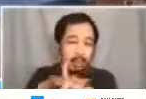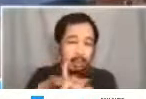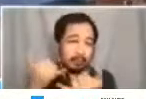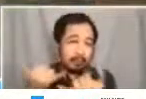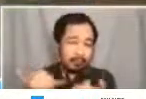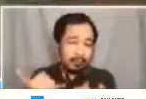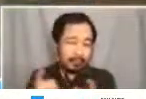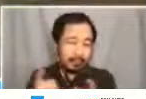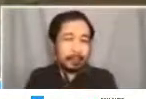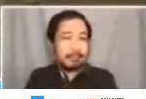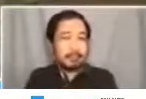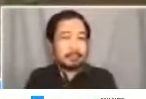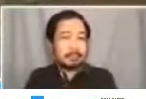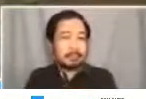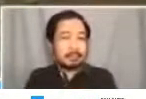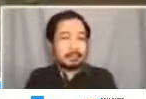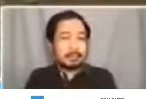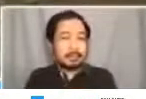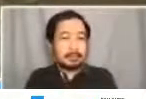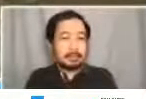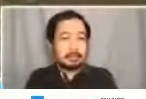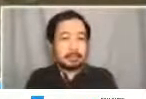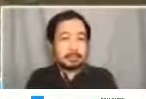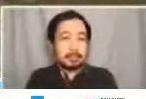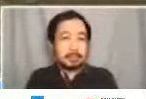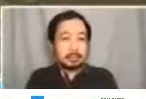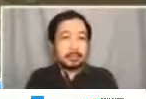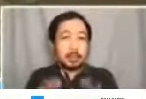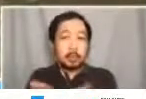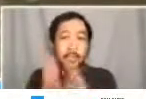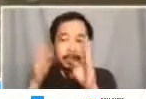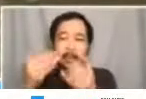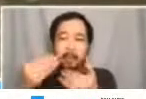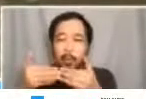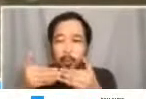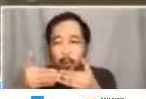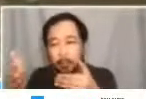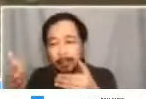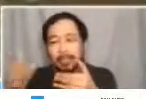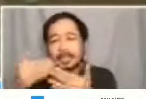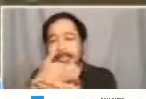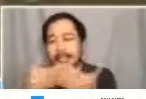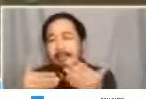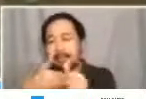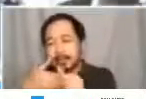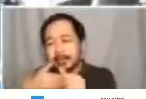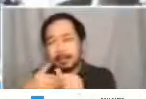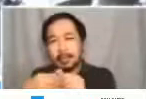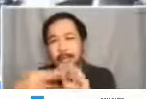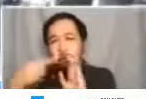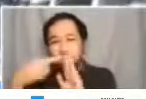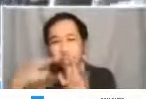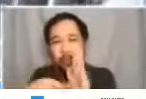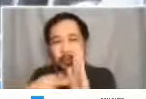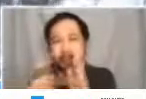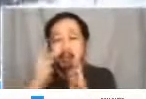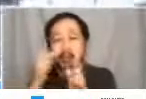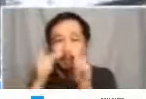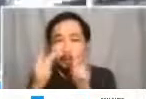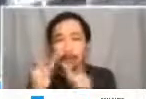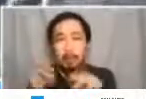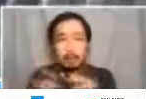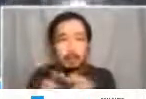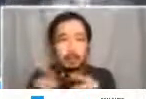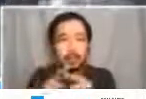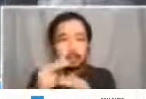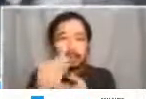boarding houses at iba pang long-term accommodation establishments sa lungsod. Pahihintulutang naman magbigay ng basic lodging